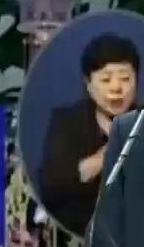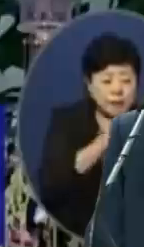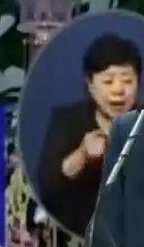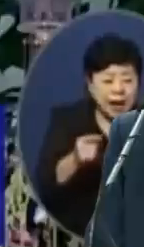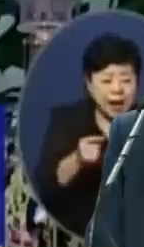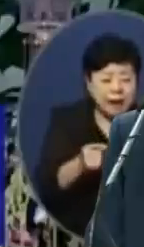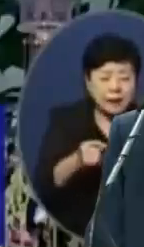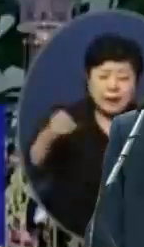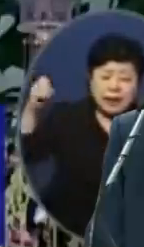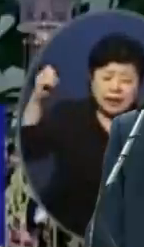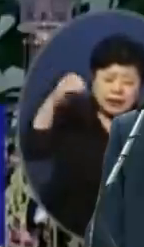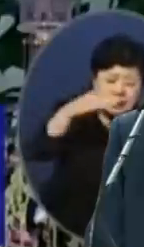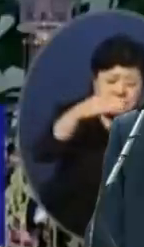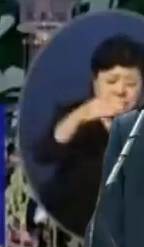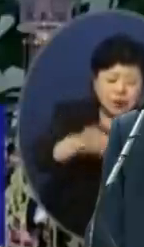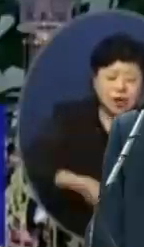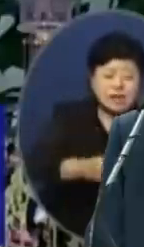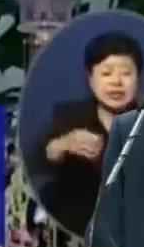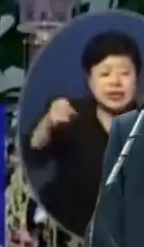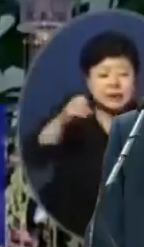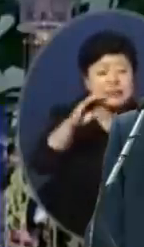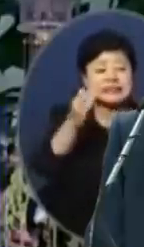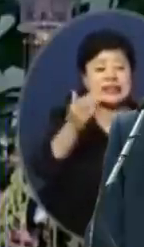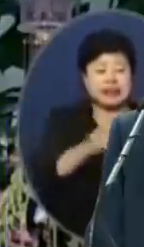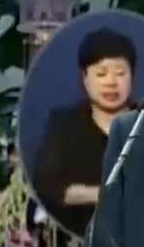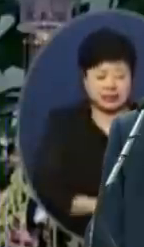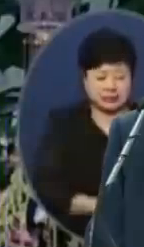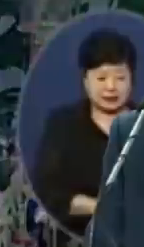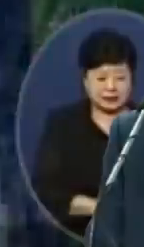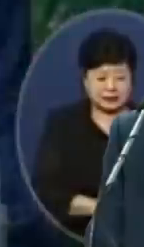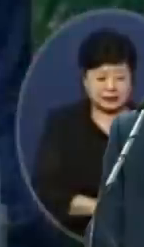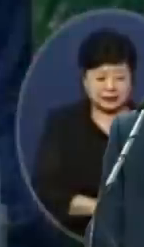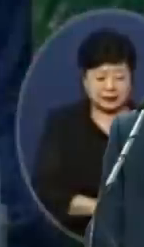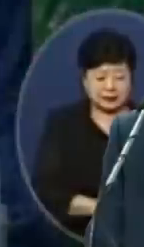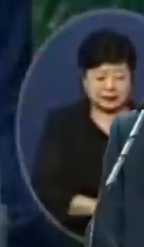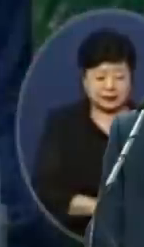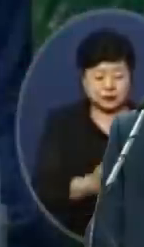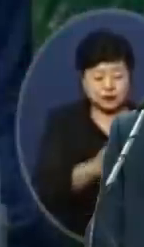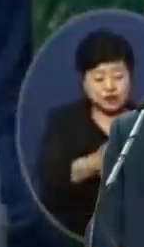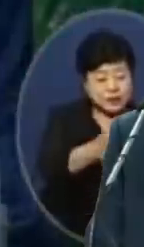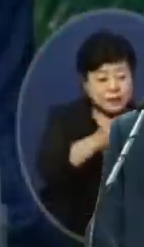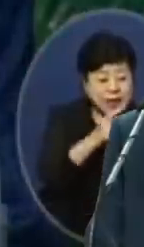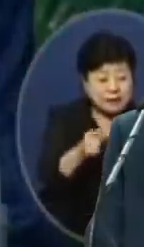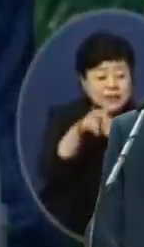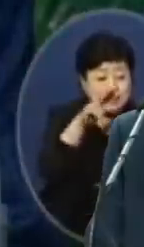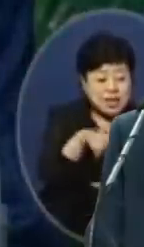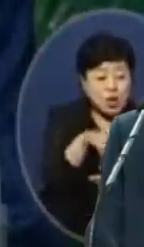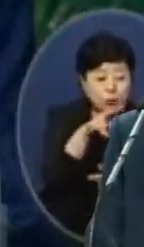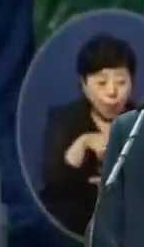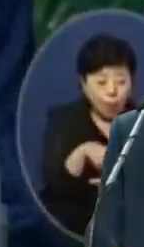발의 등이요 내 길의 빛이니이다. 우리가 주님 말씀을 읽고